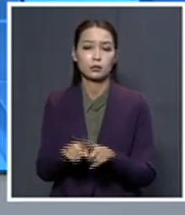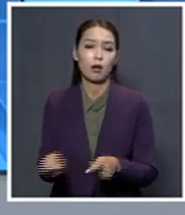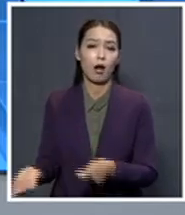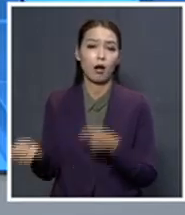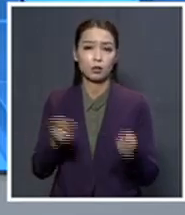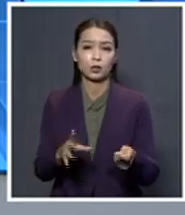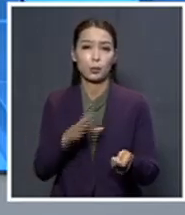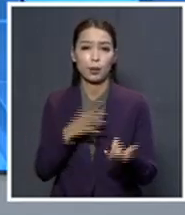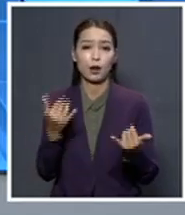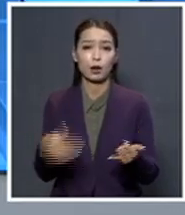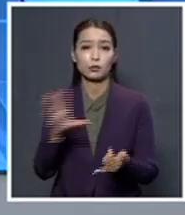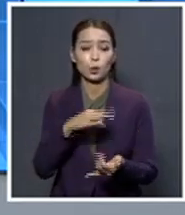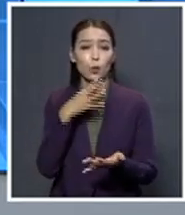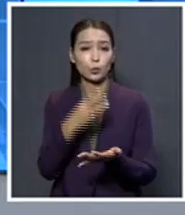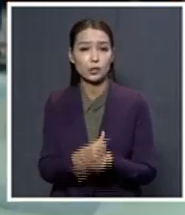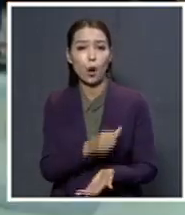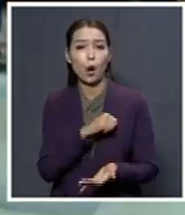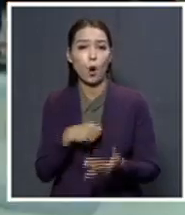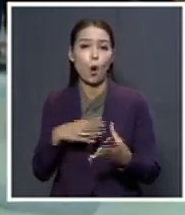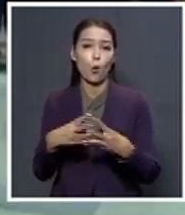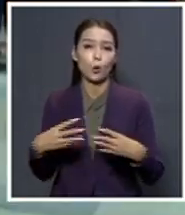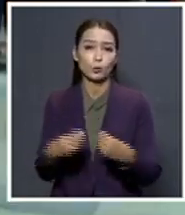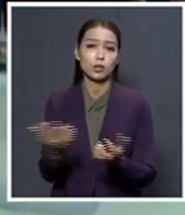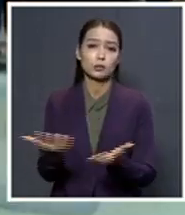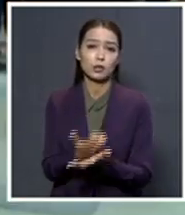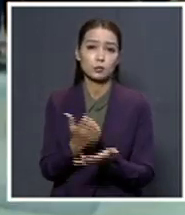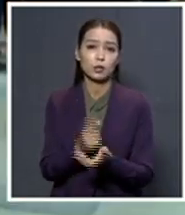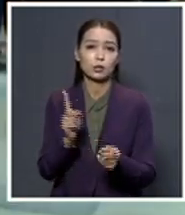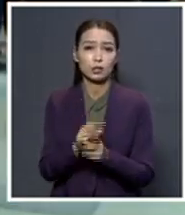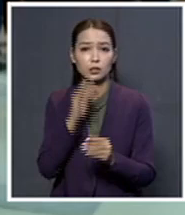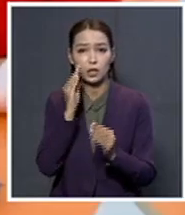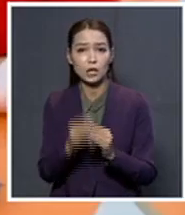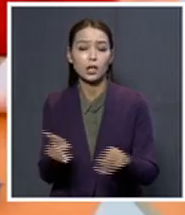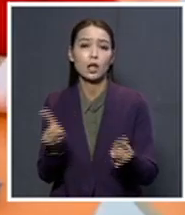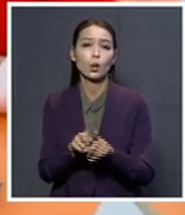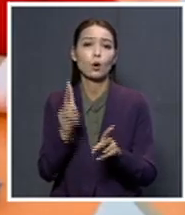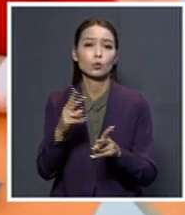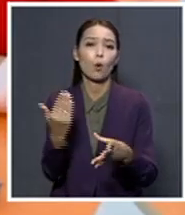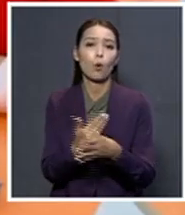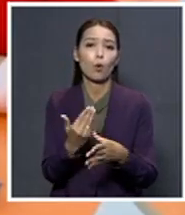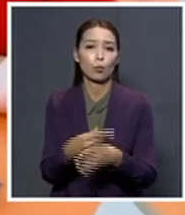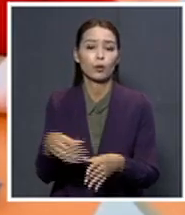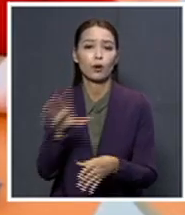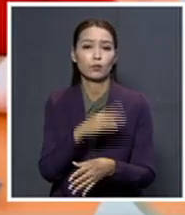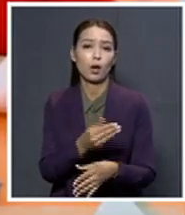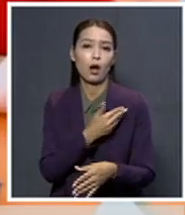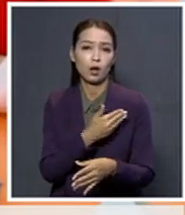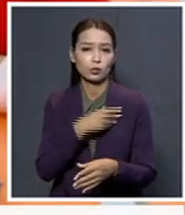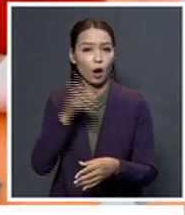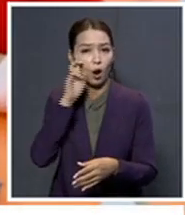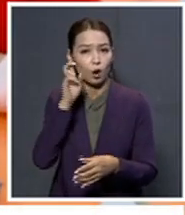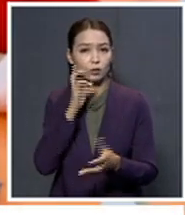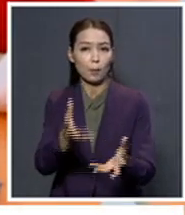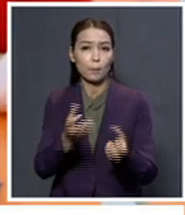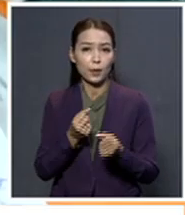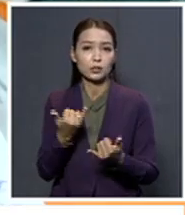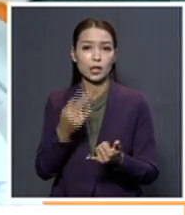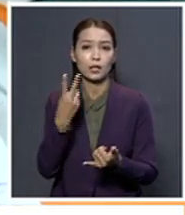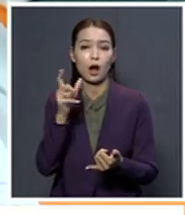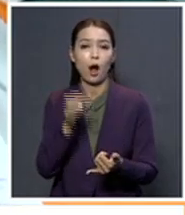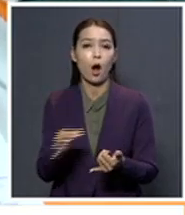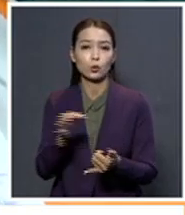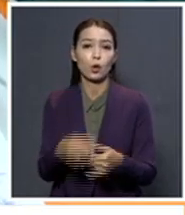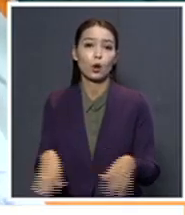келген. Олар өздерінің отбасылық табысын жасырып, көмекке мұқтаж жандардың санатына еніп кеткен. Екі ауданды қосалғанда ұзын